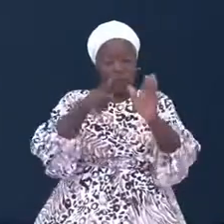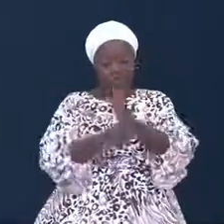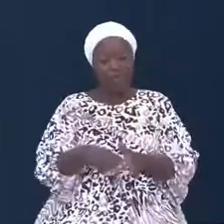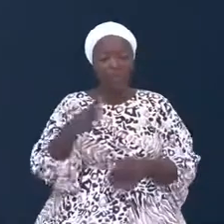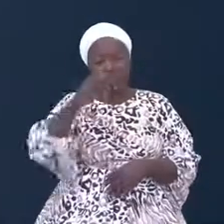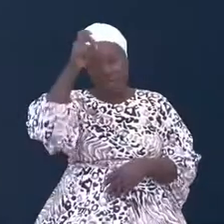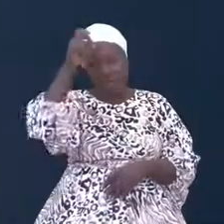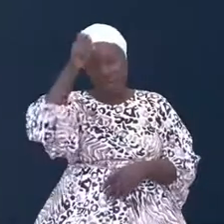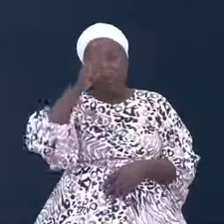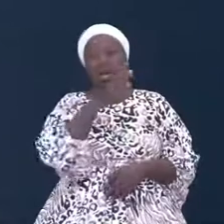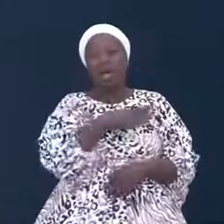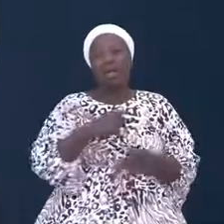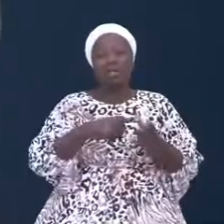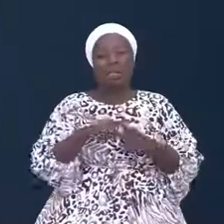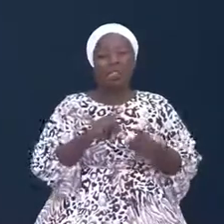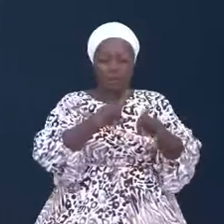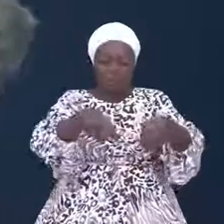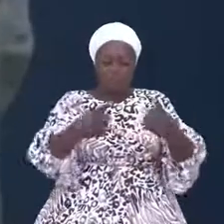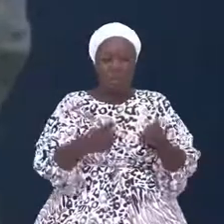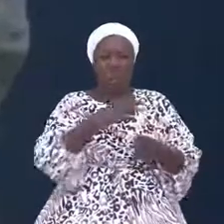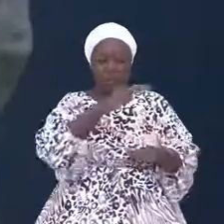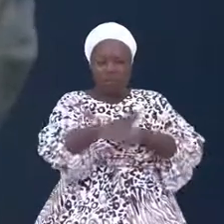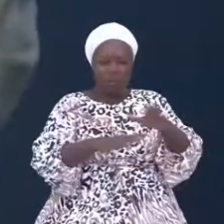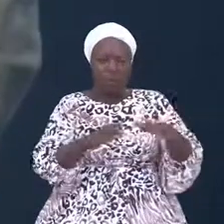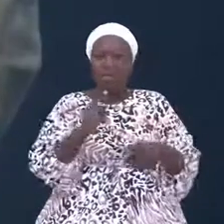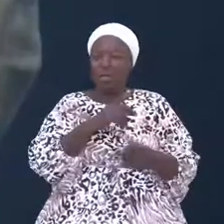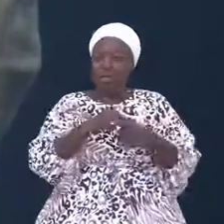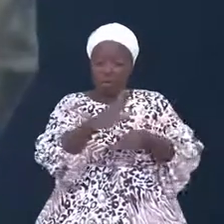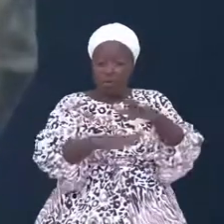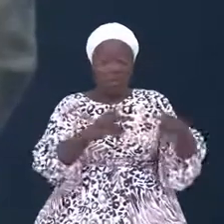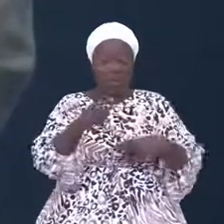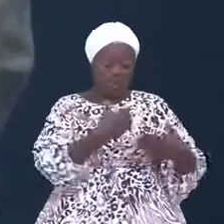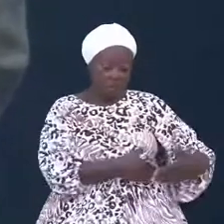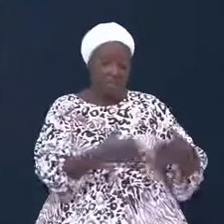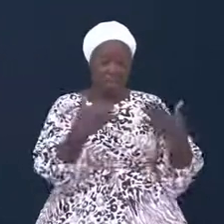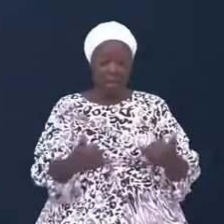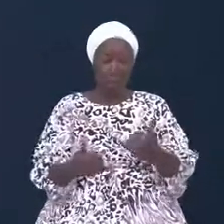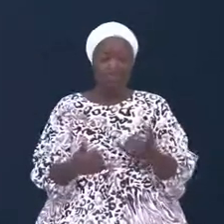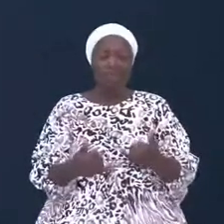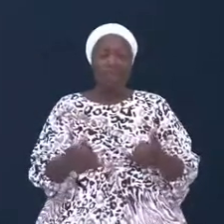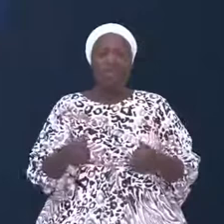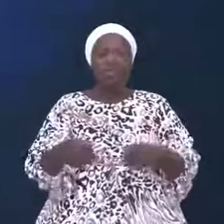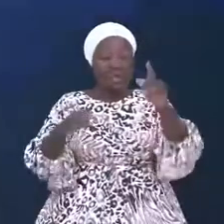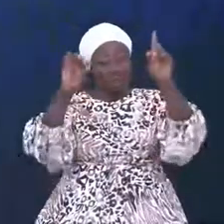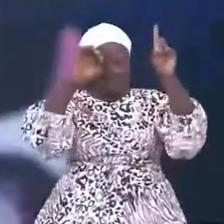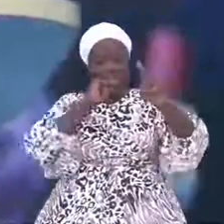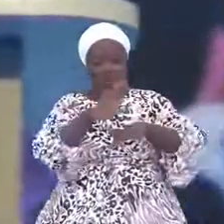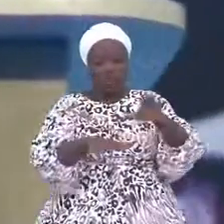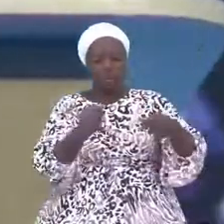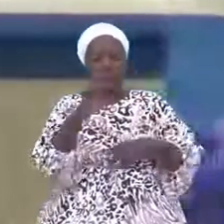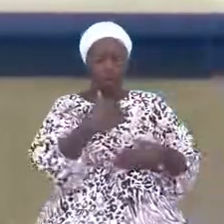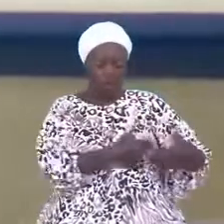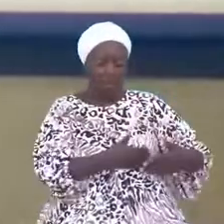et guérissant tous ceux qui étaient sous l'empire du diable. Il passait et il passe à tes côtés